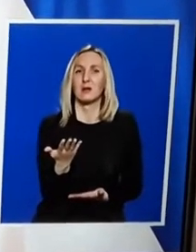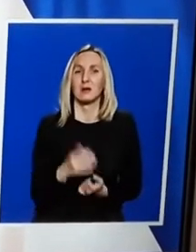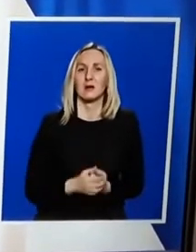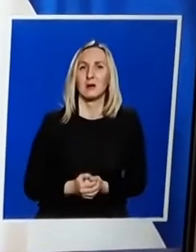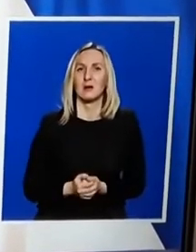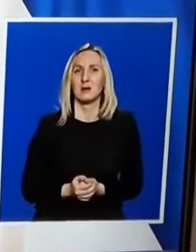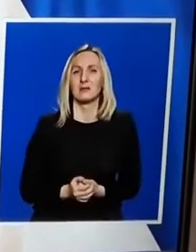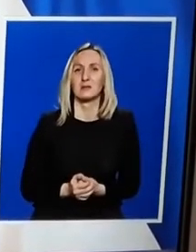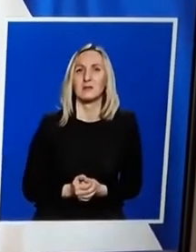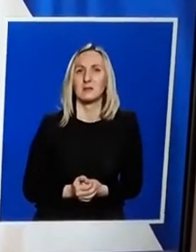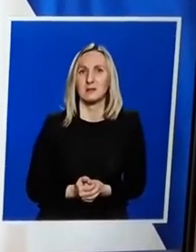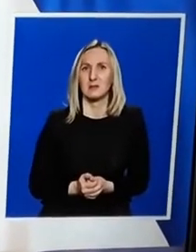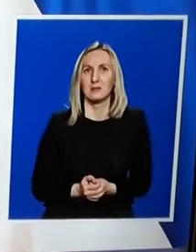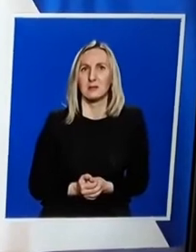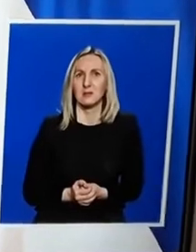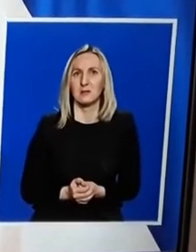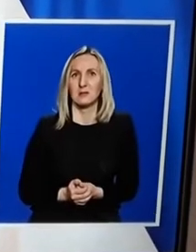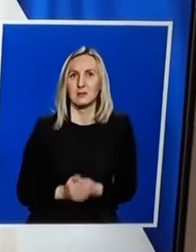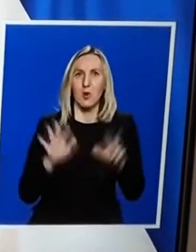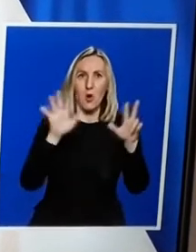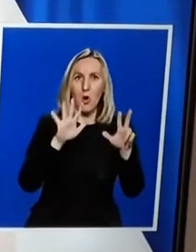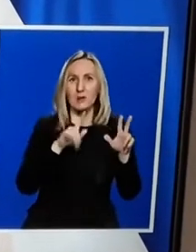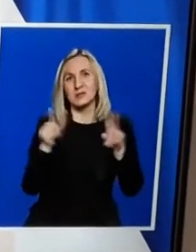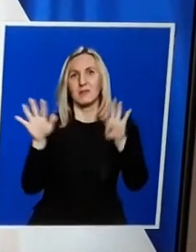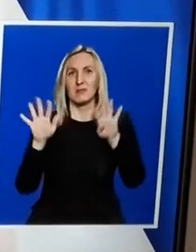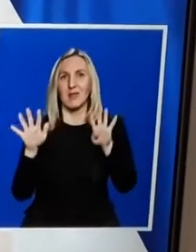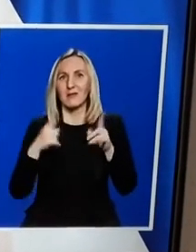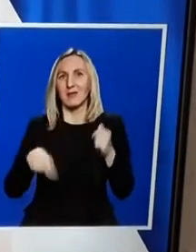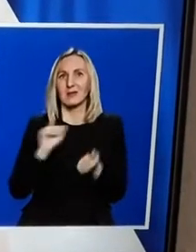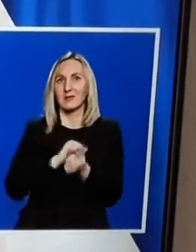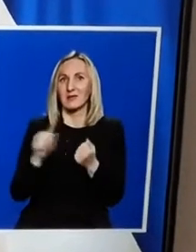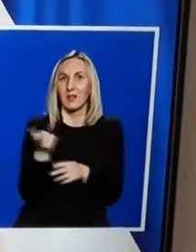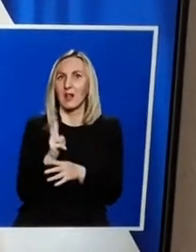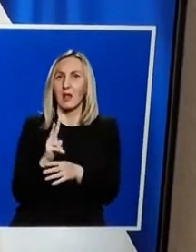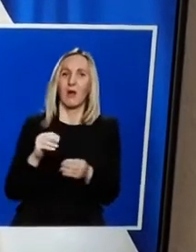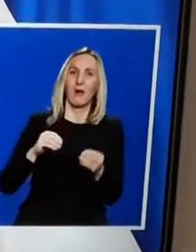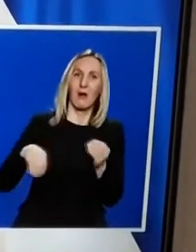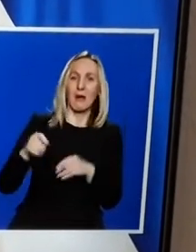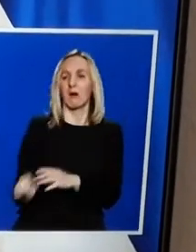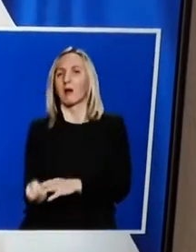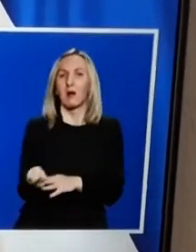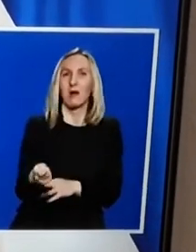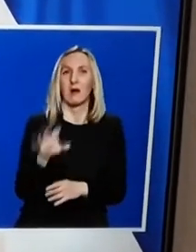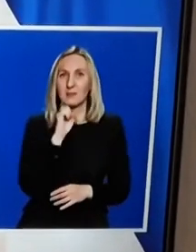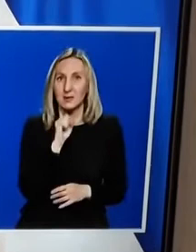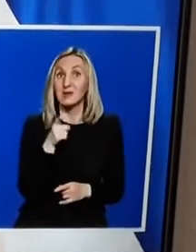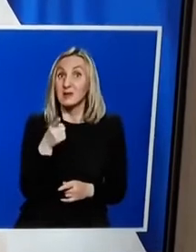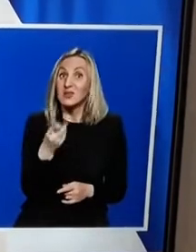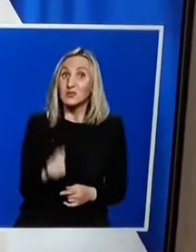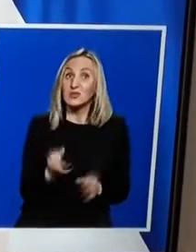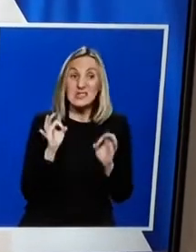u tom nekom izlasku između 8 i 9 sati. I to je suštinski, znači svaka